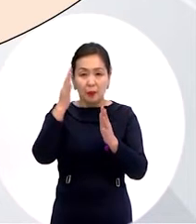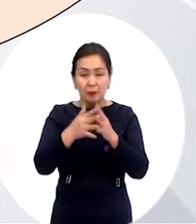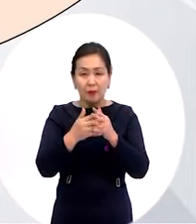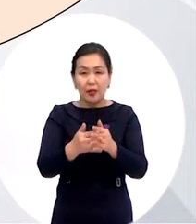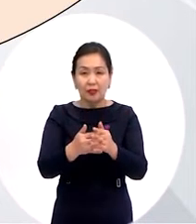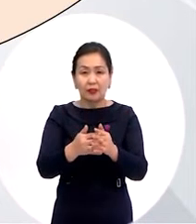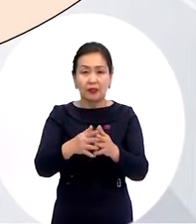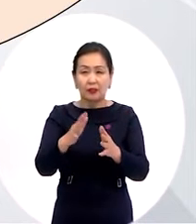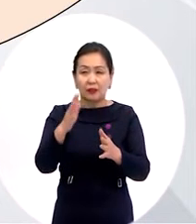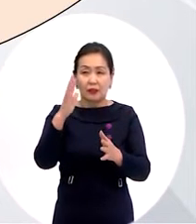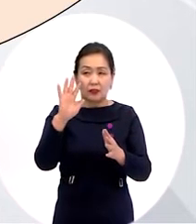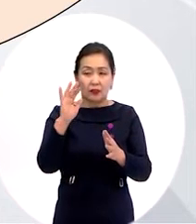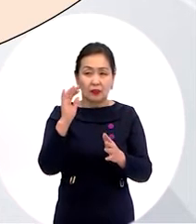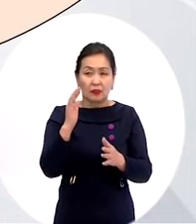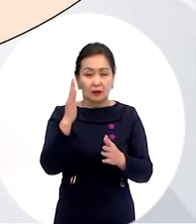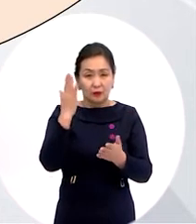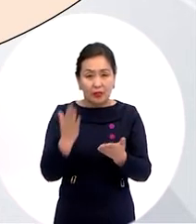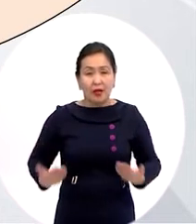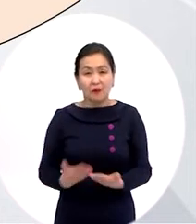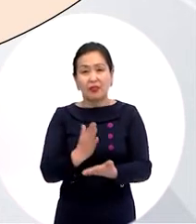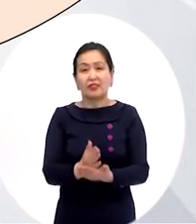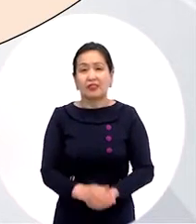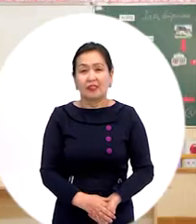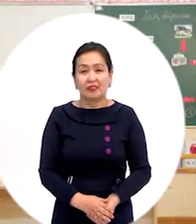ирээрэй Кристофа. Баяртай. Баяртай.